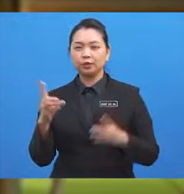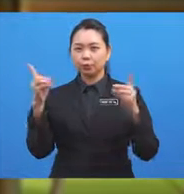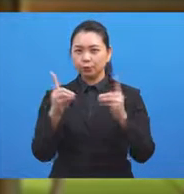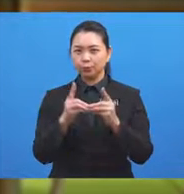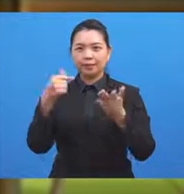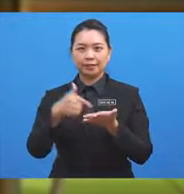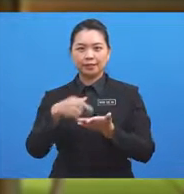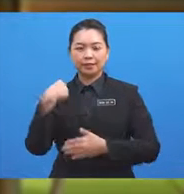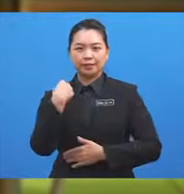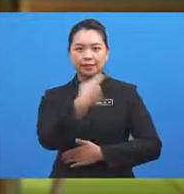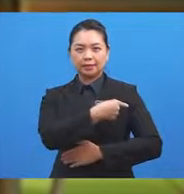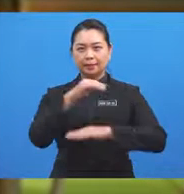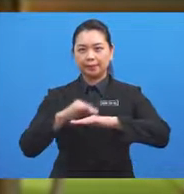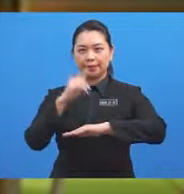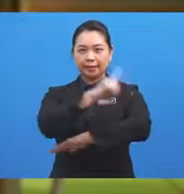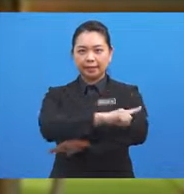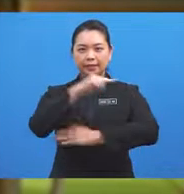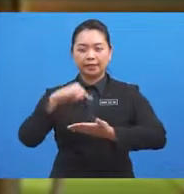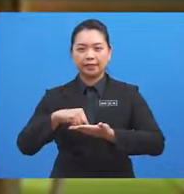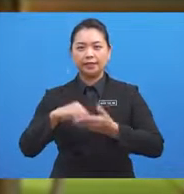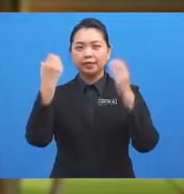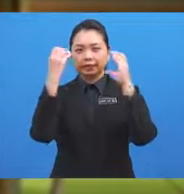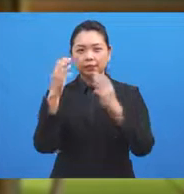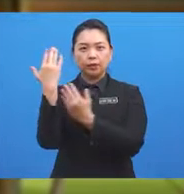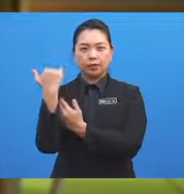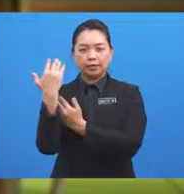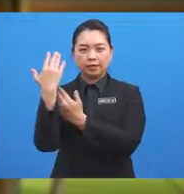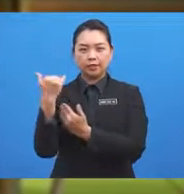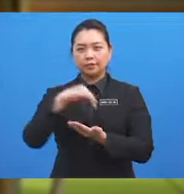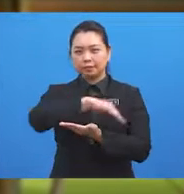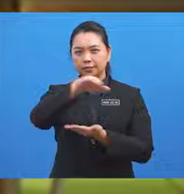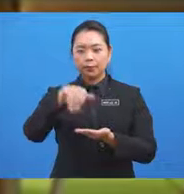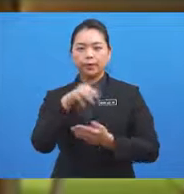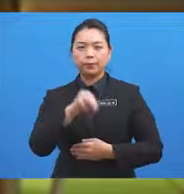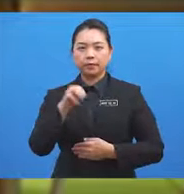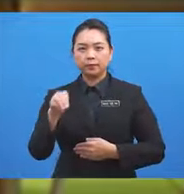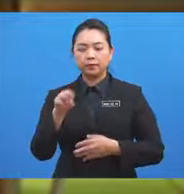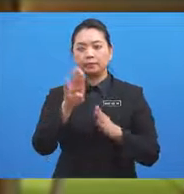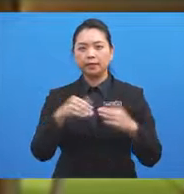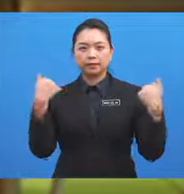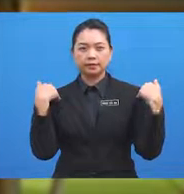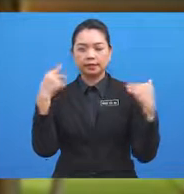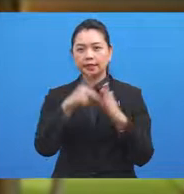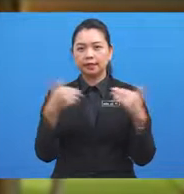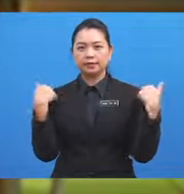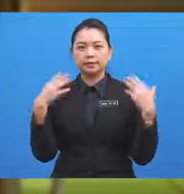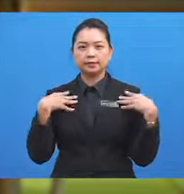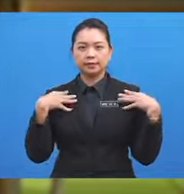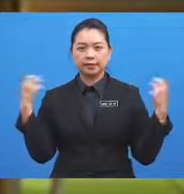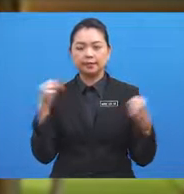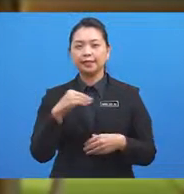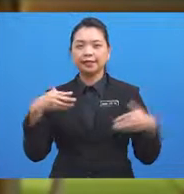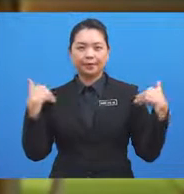lagi kita pada hari ini. Cikgu berharap semua murid berada dalam keadaan sehat